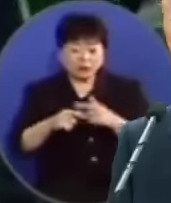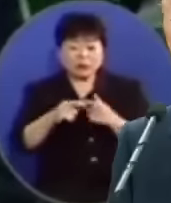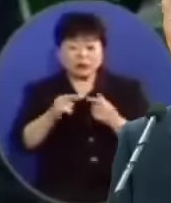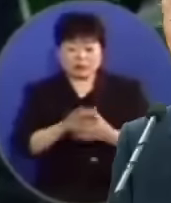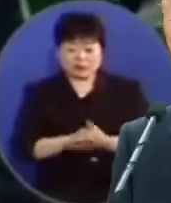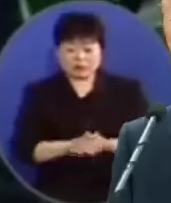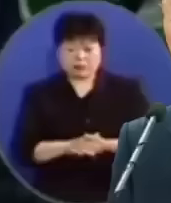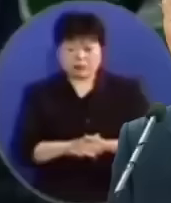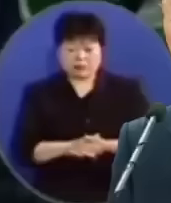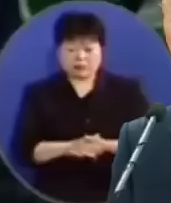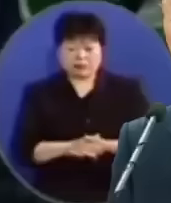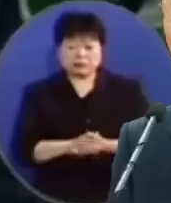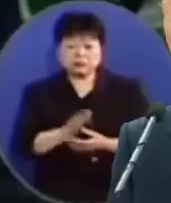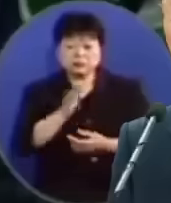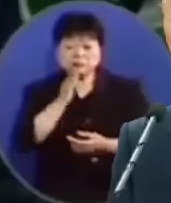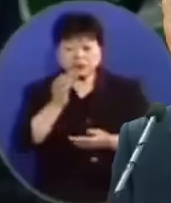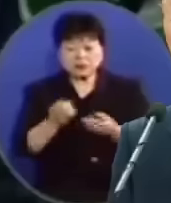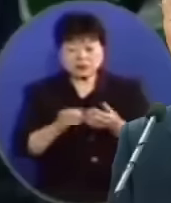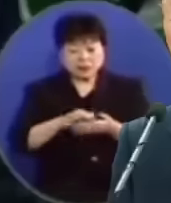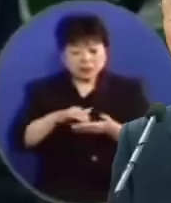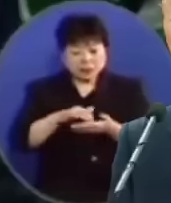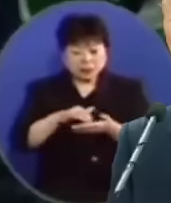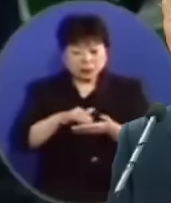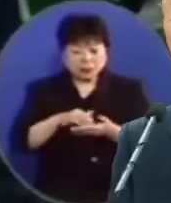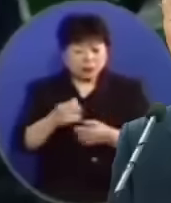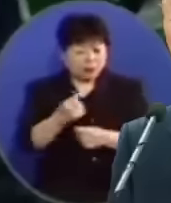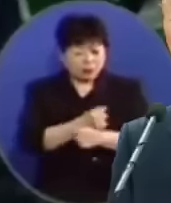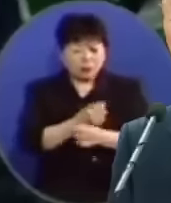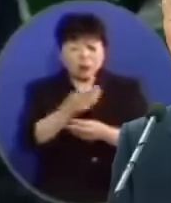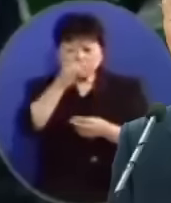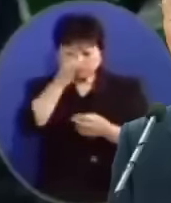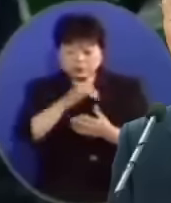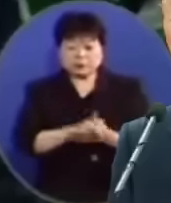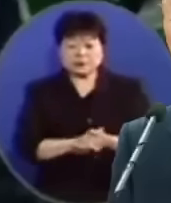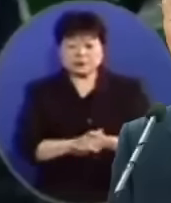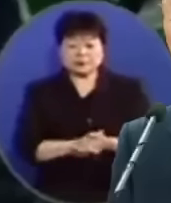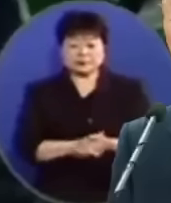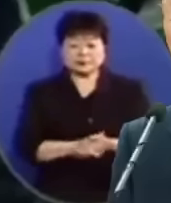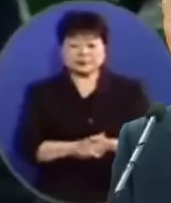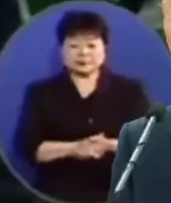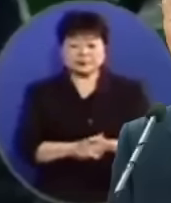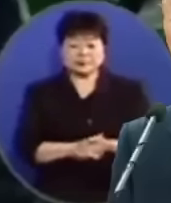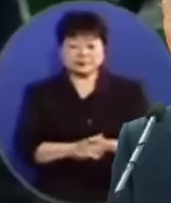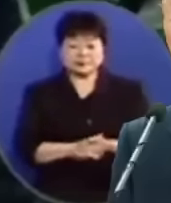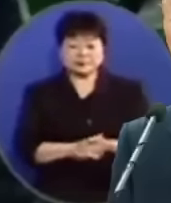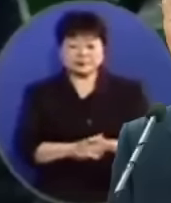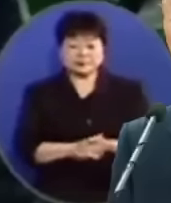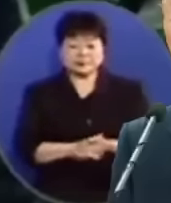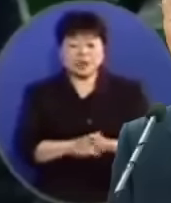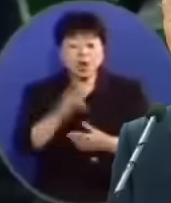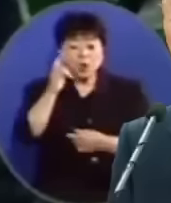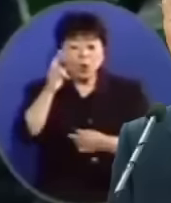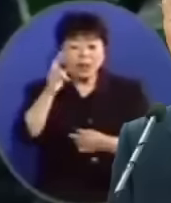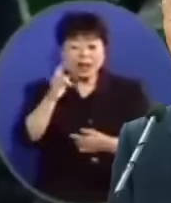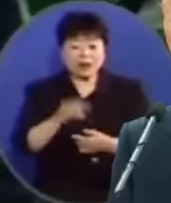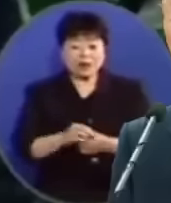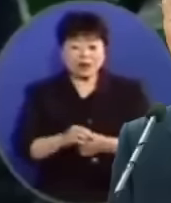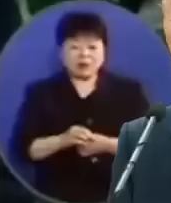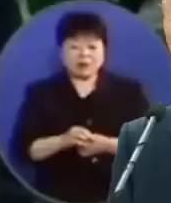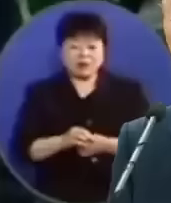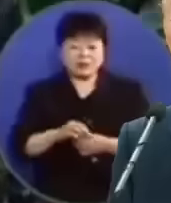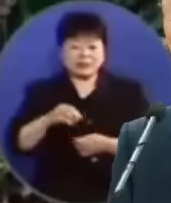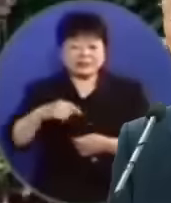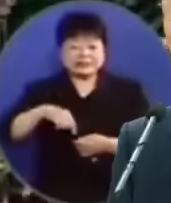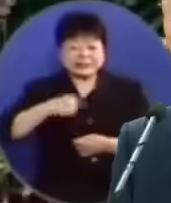살아있을 당시의 화폐 가치를 생각하면 엄청난 돈을 가진 부자였었습니다. 록펠러는 자신만을